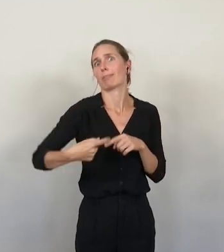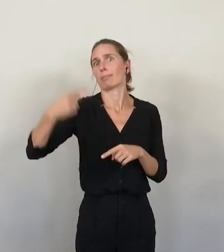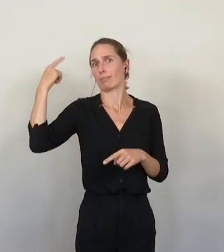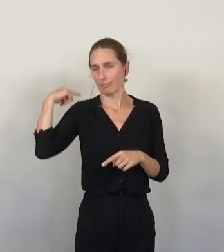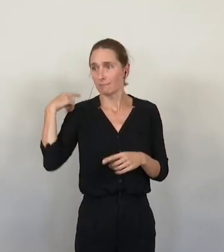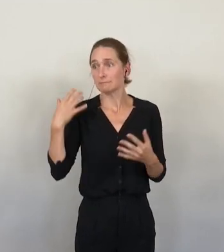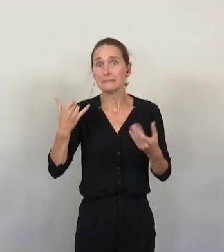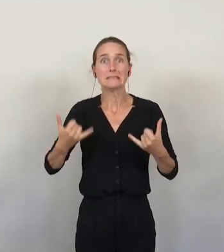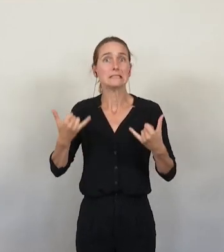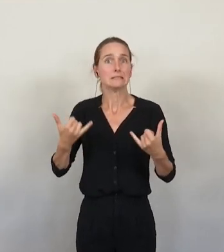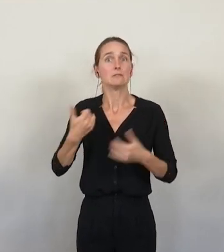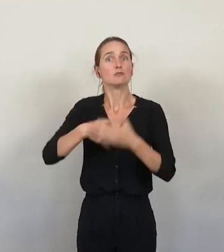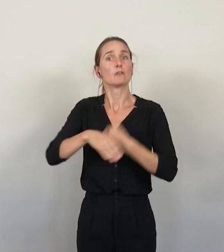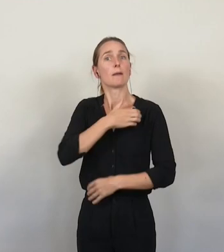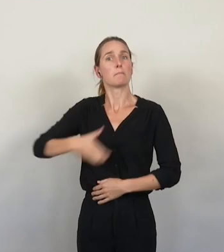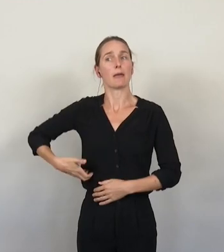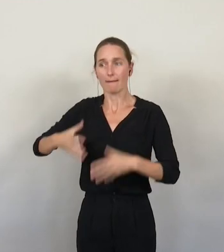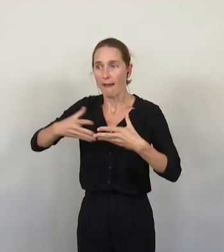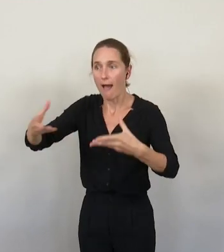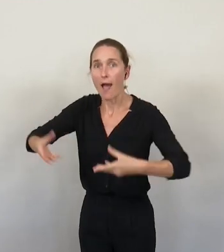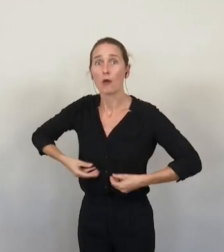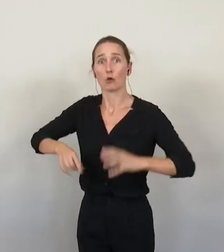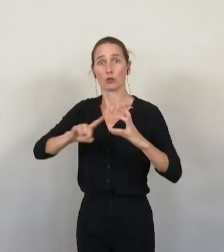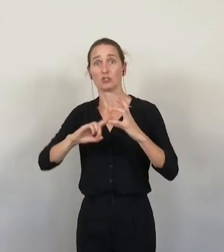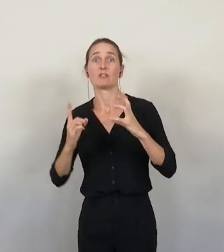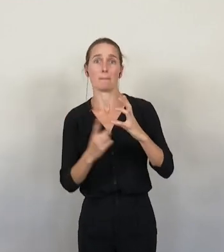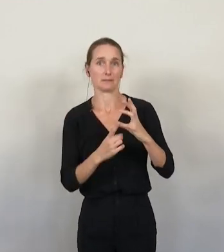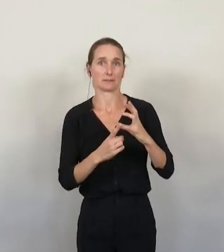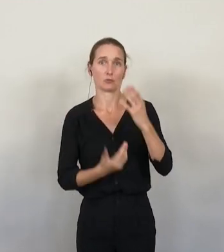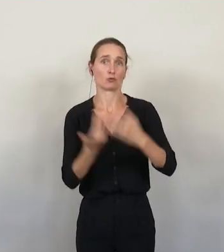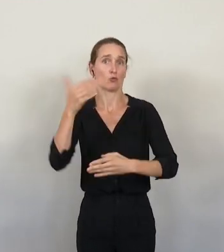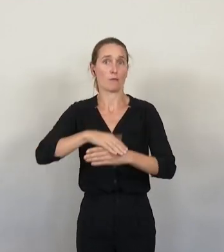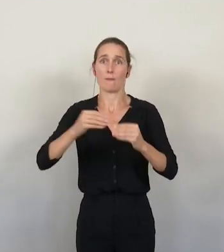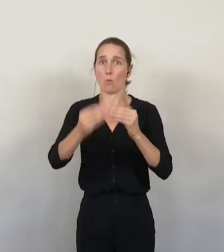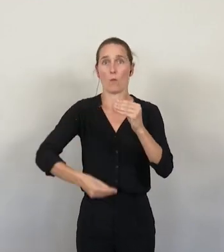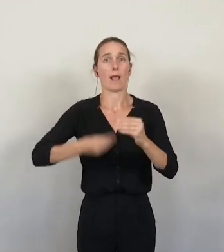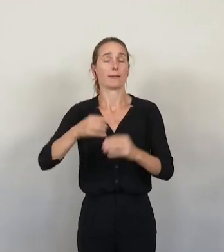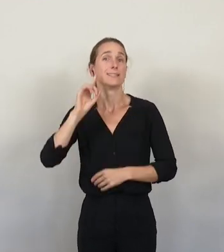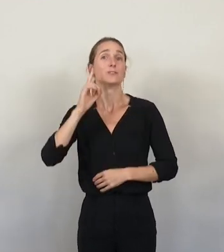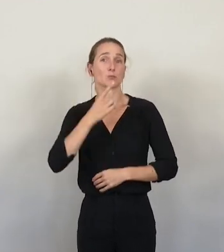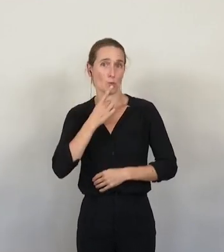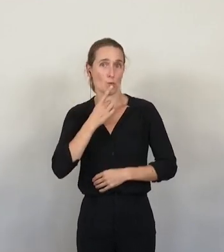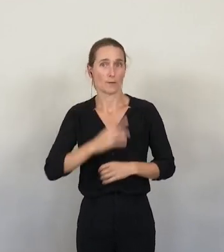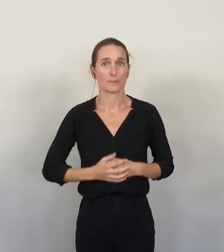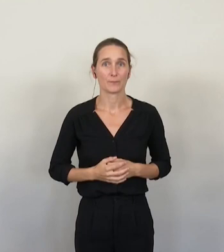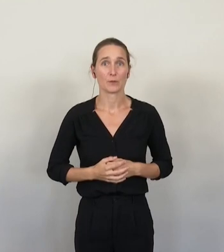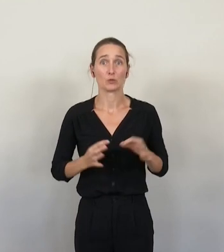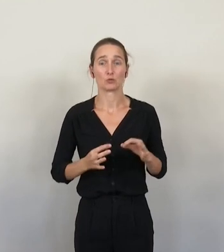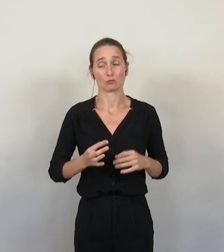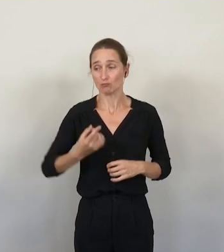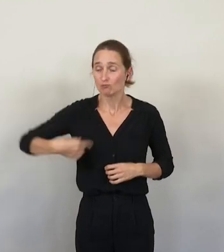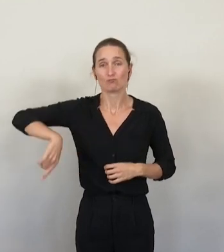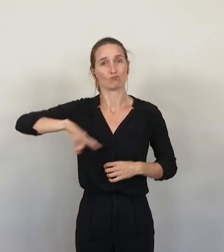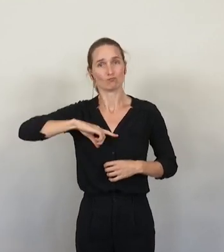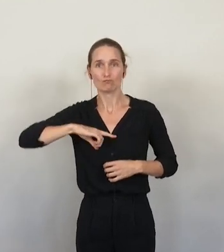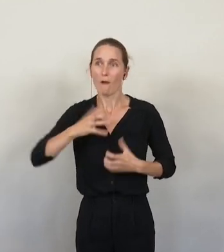accueillons à la mairie la Journée mondiale des sours et euh je CIS que nous sommes toutes et tous attachés à faire